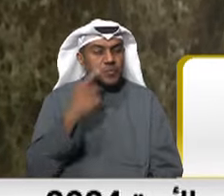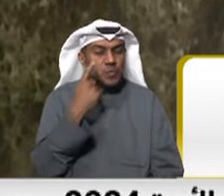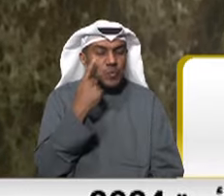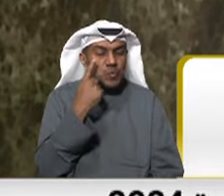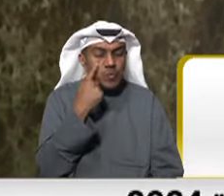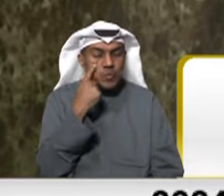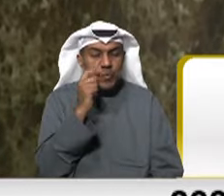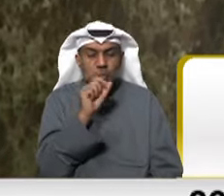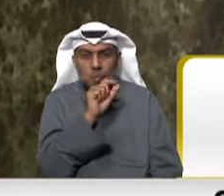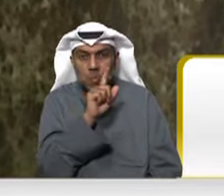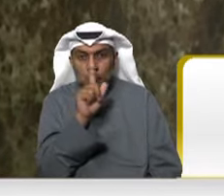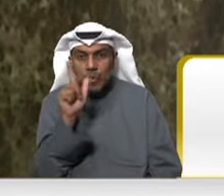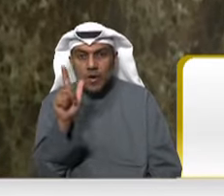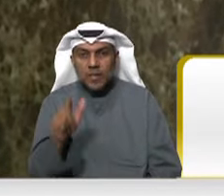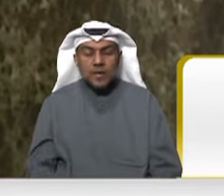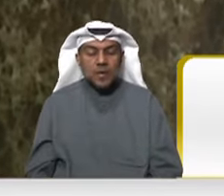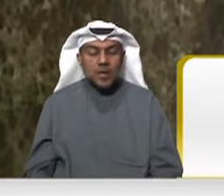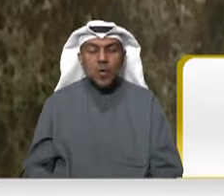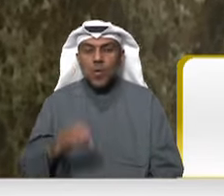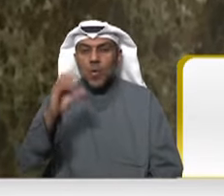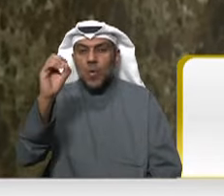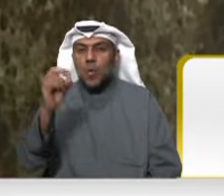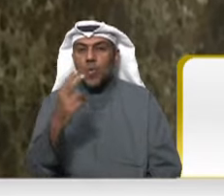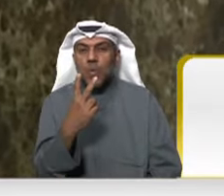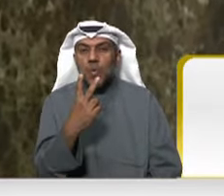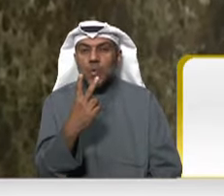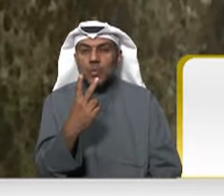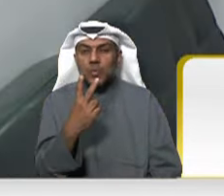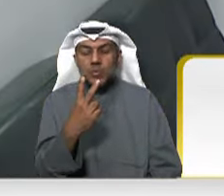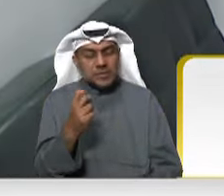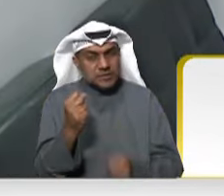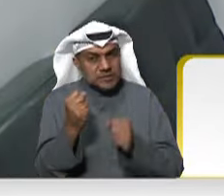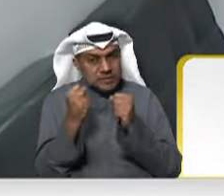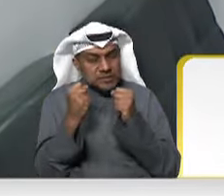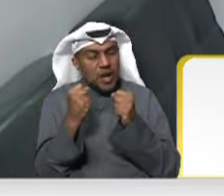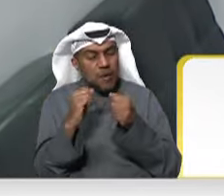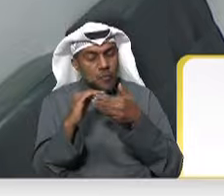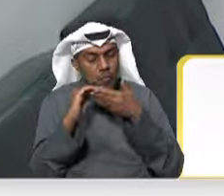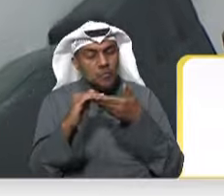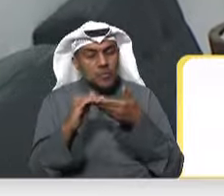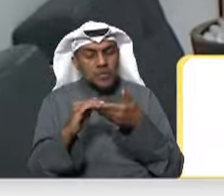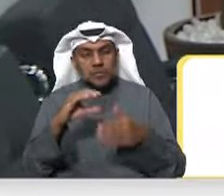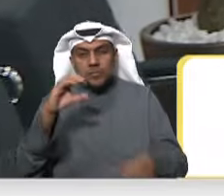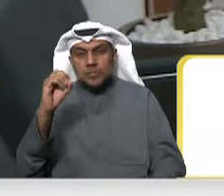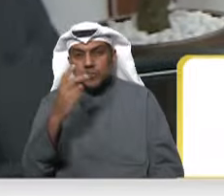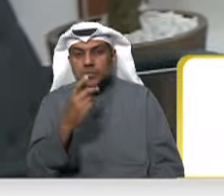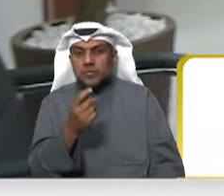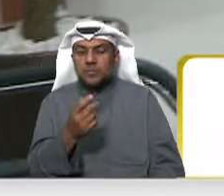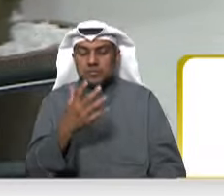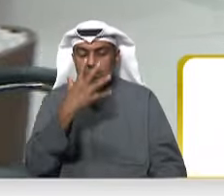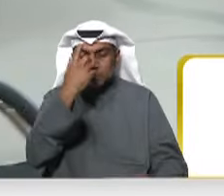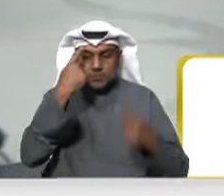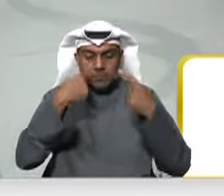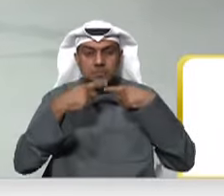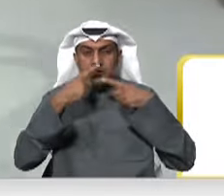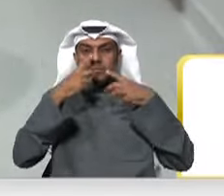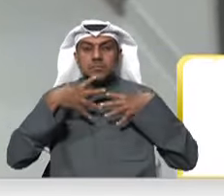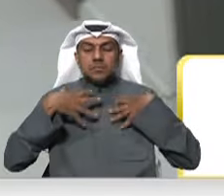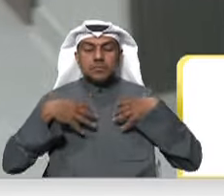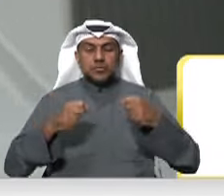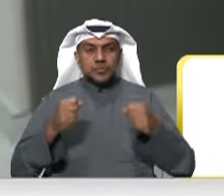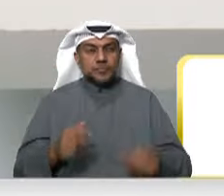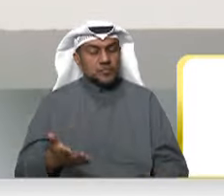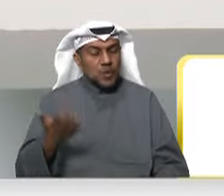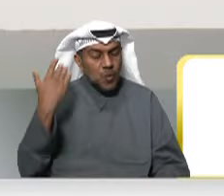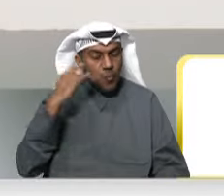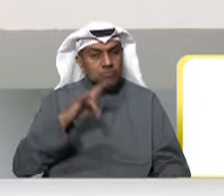جهاز العلاج بالأكسجين للحالات المستعصية والصعبة. في السابق مرضى قدم السكري كان يتم ابتعاثهم